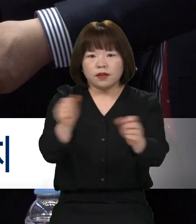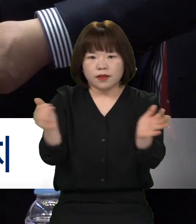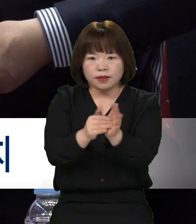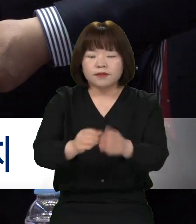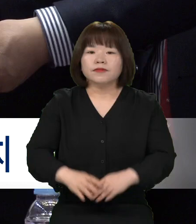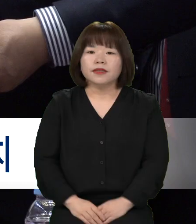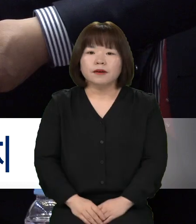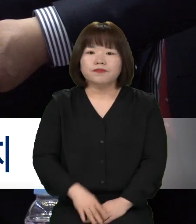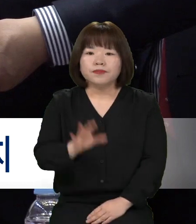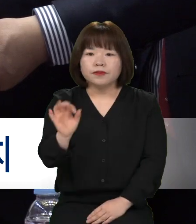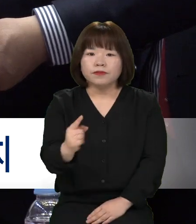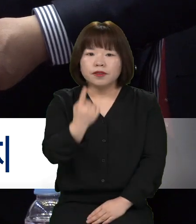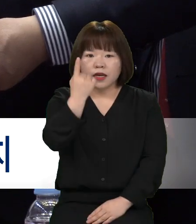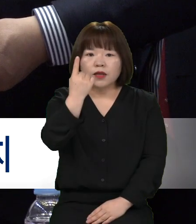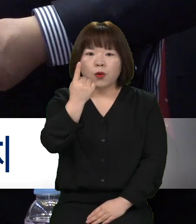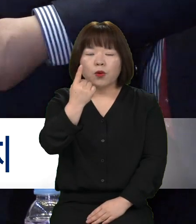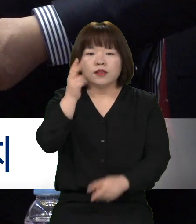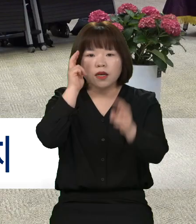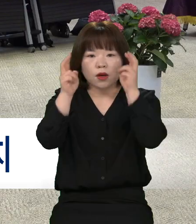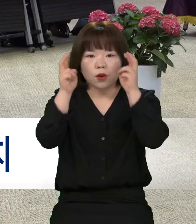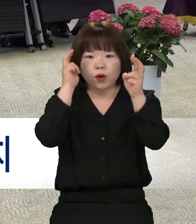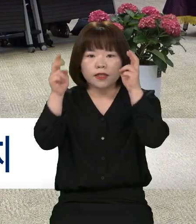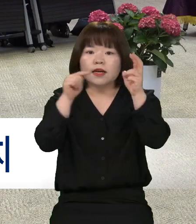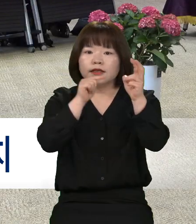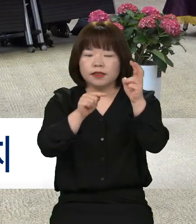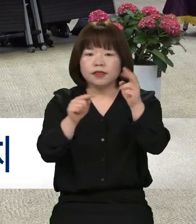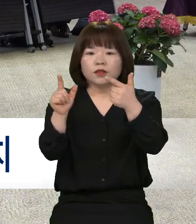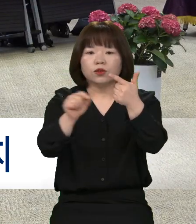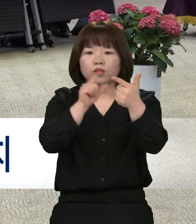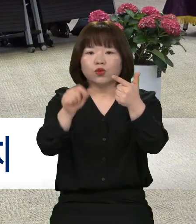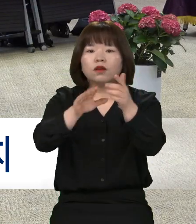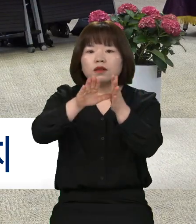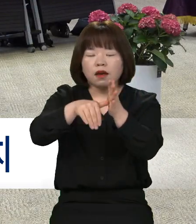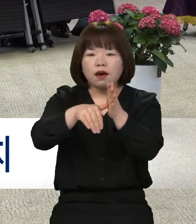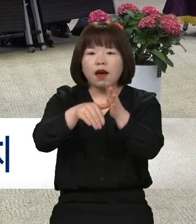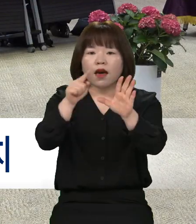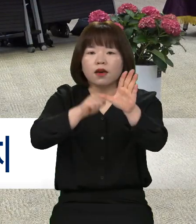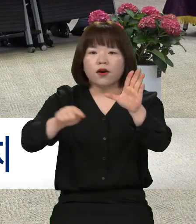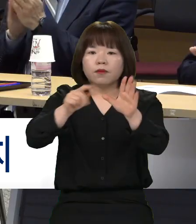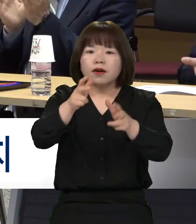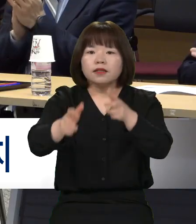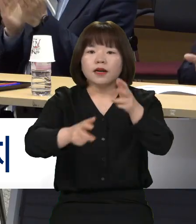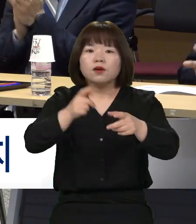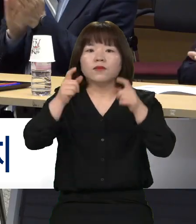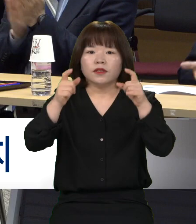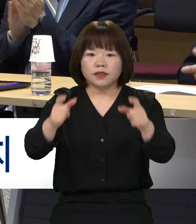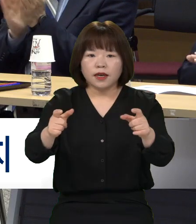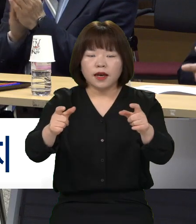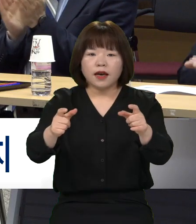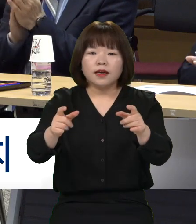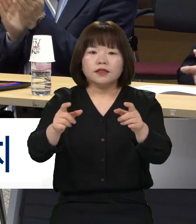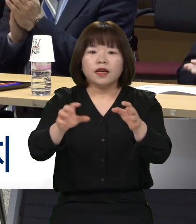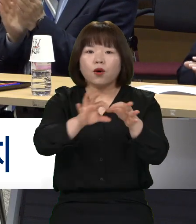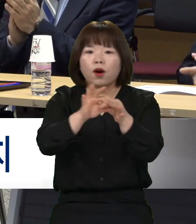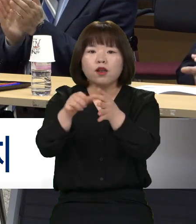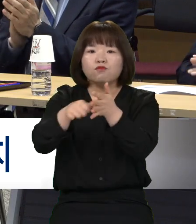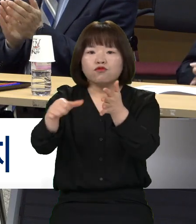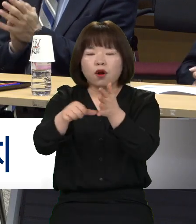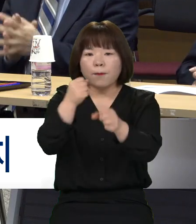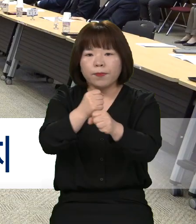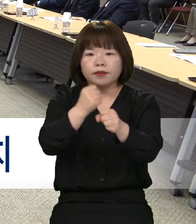이번 투자 협약으로 포스코 실리콘솔루션은 오는 6월 영일만 산다는 실리콘 음극재